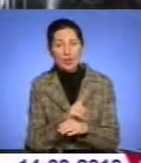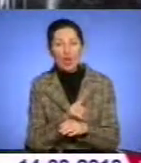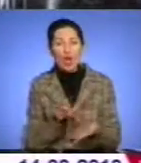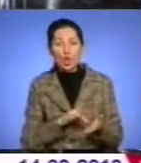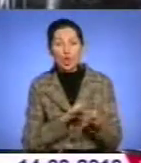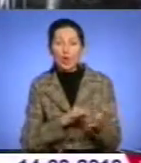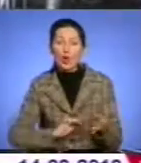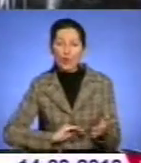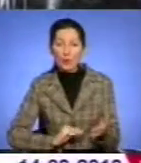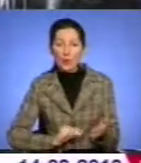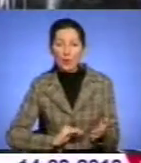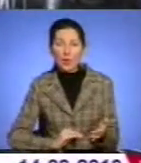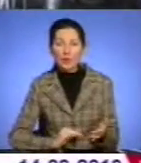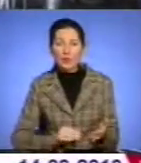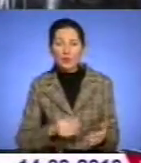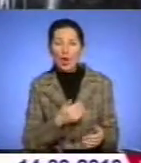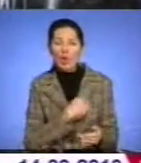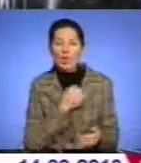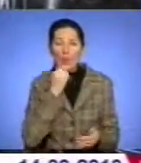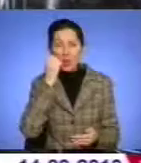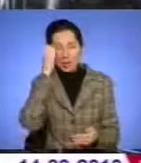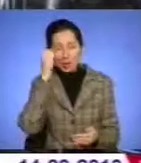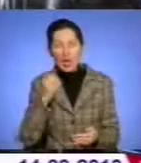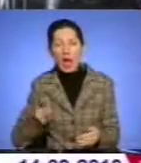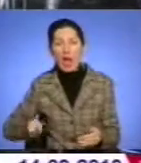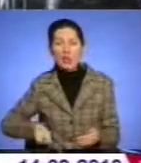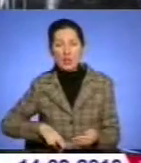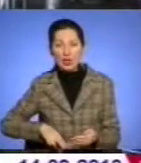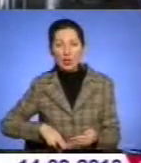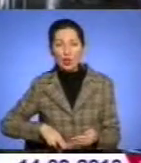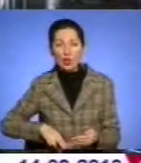турфирмы. Хочется поблагодарить, прежде всего, администрацию